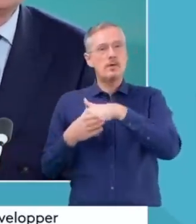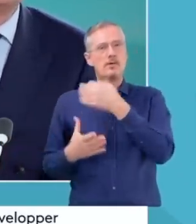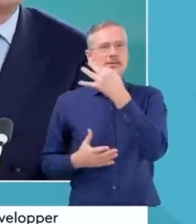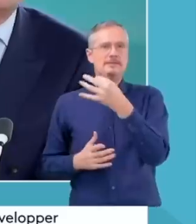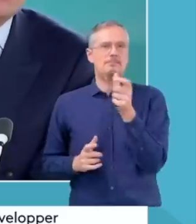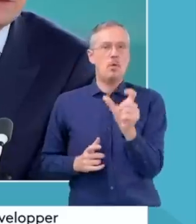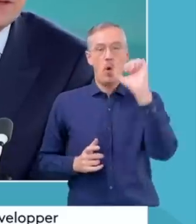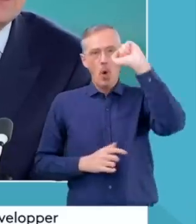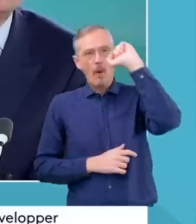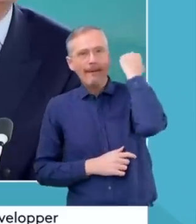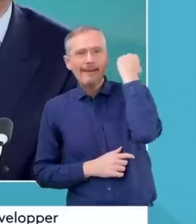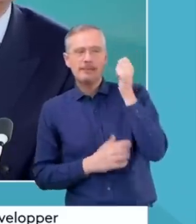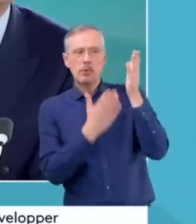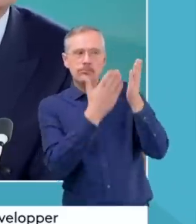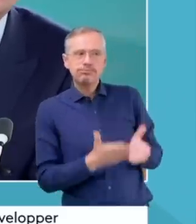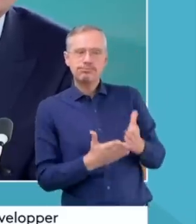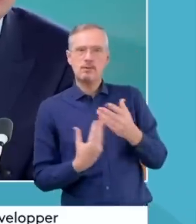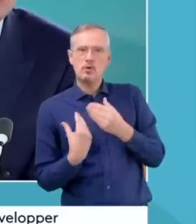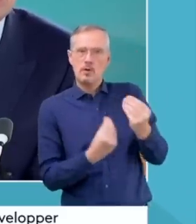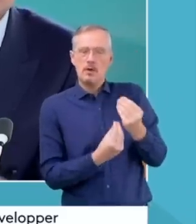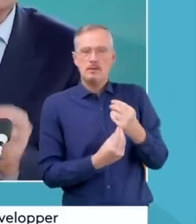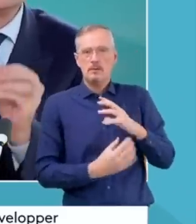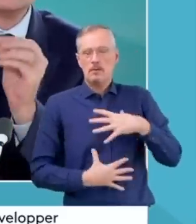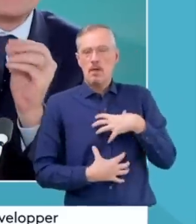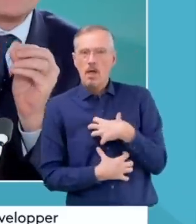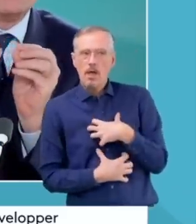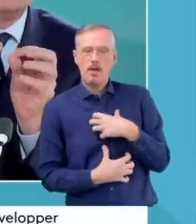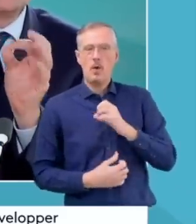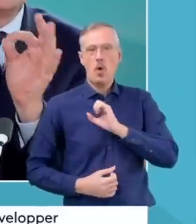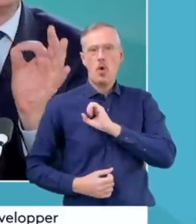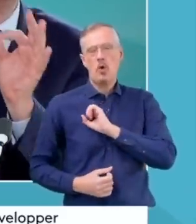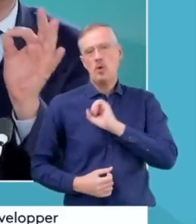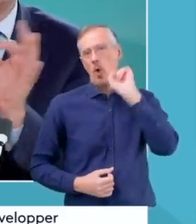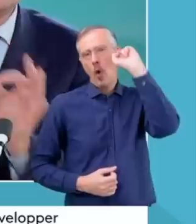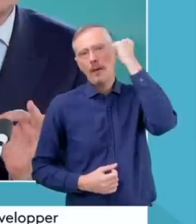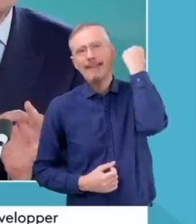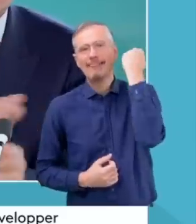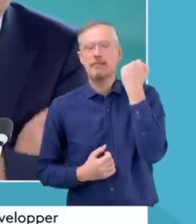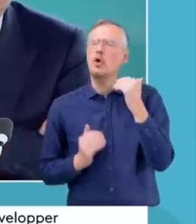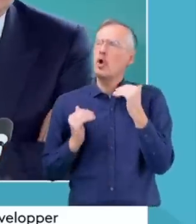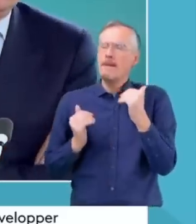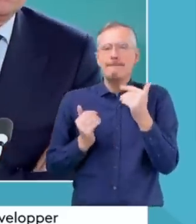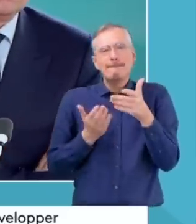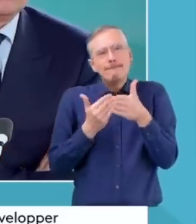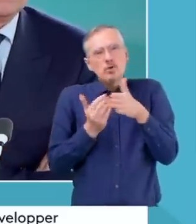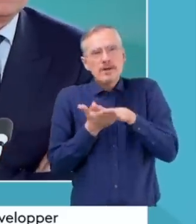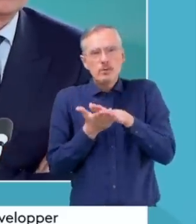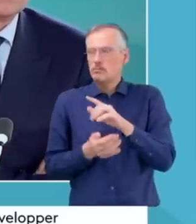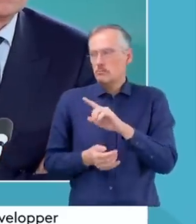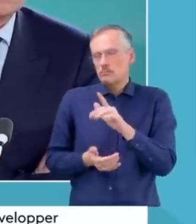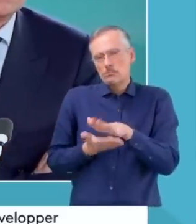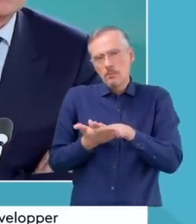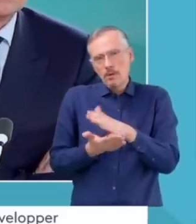Il regrette d'avoir pu blesser Monsieur Bilongo. Donc il y a, on va dire, une apparence d'excuse. Non, ce n'est pas ce qu'il dit. Non, ce n'est pas ce qu'il